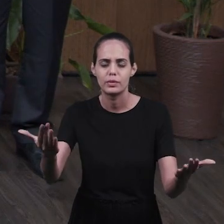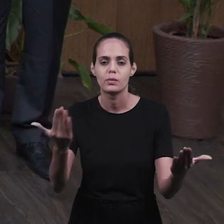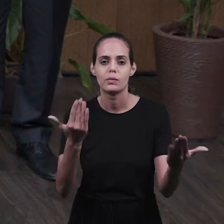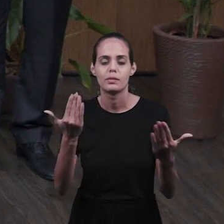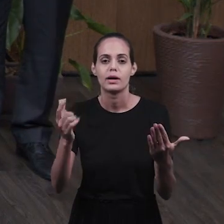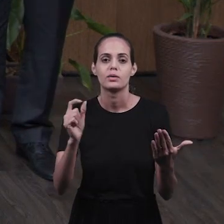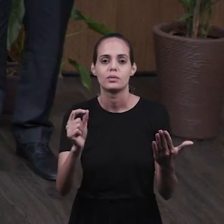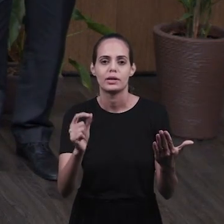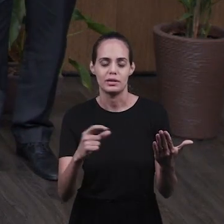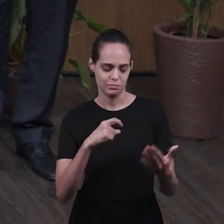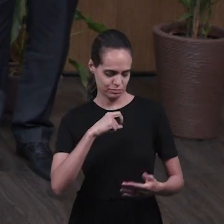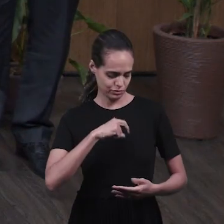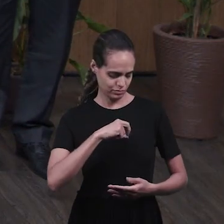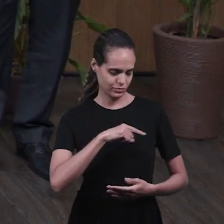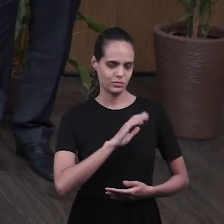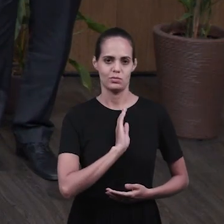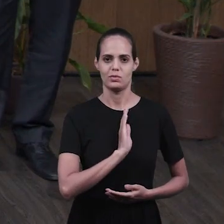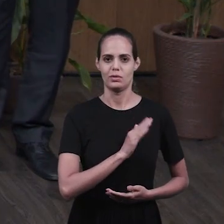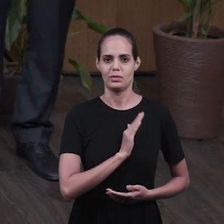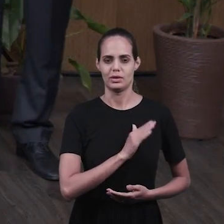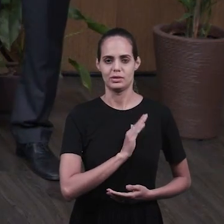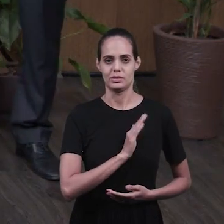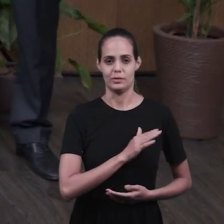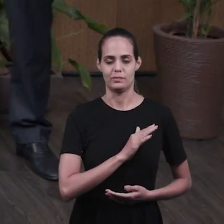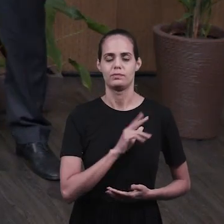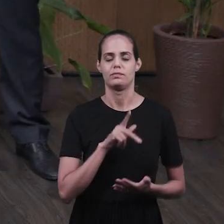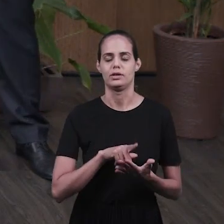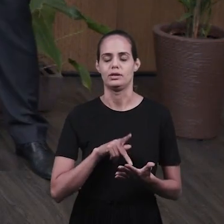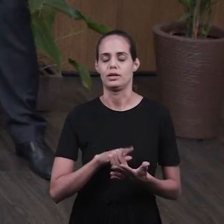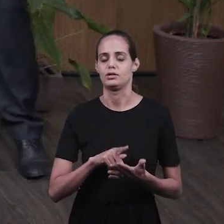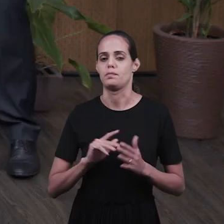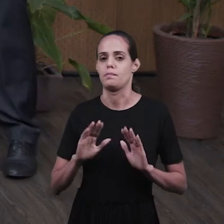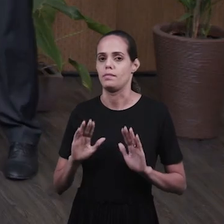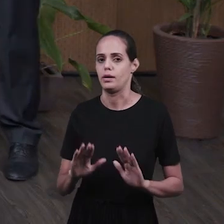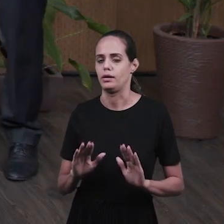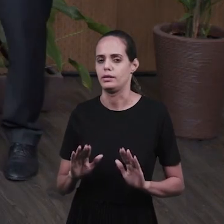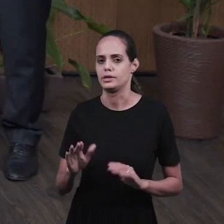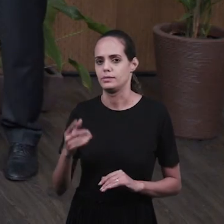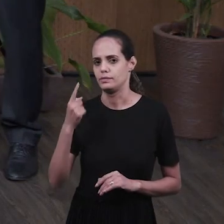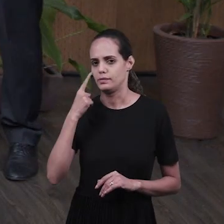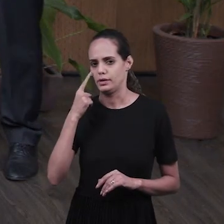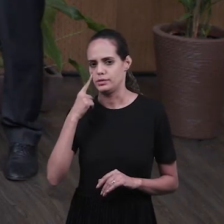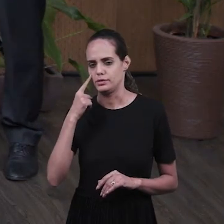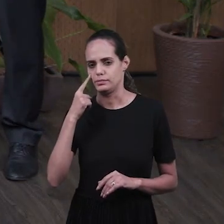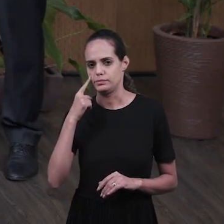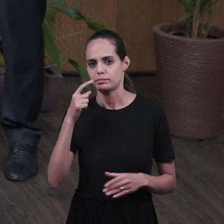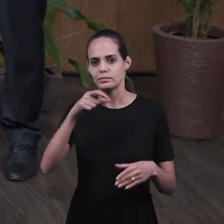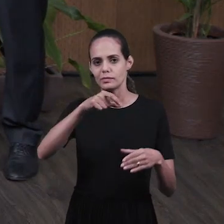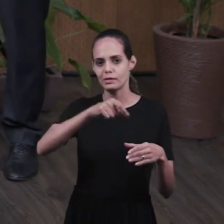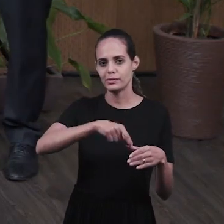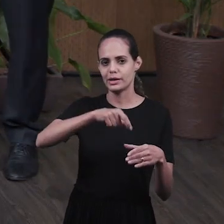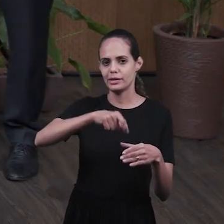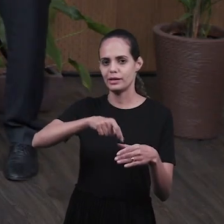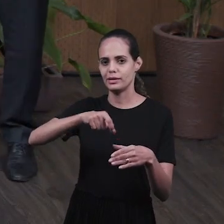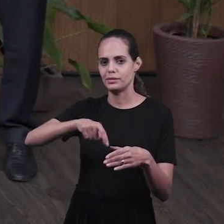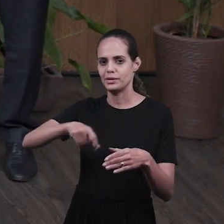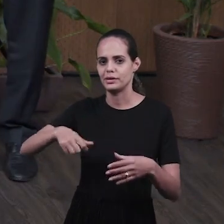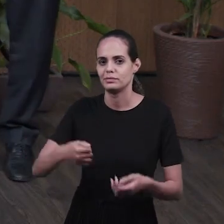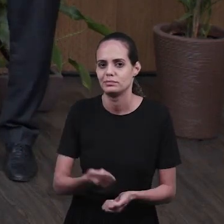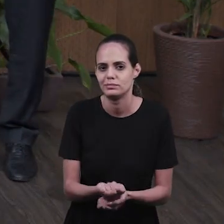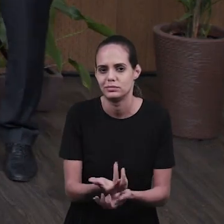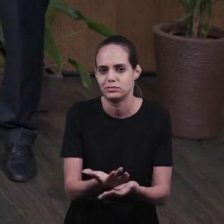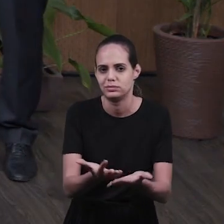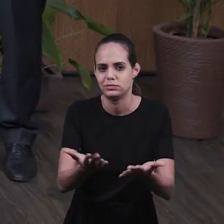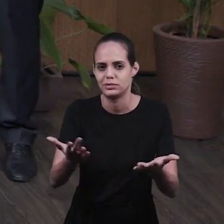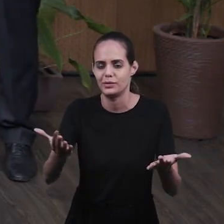est lancée dans nos cœurs. Il est vrai, mais, voyez bien, la sémence, elle est lancée.